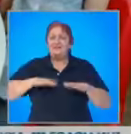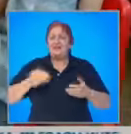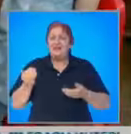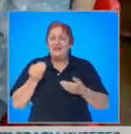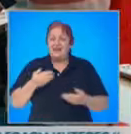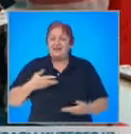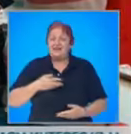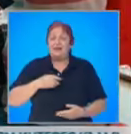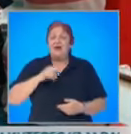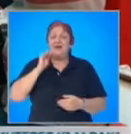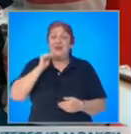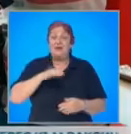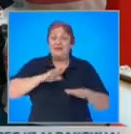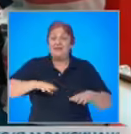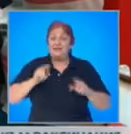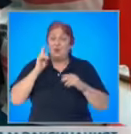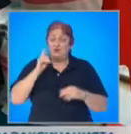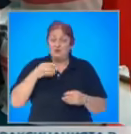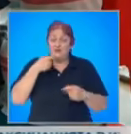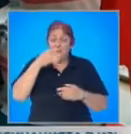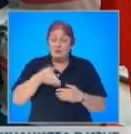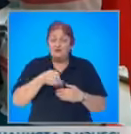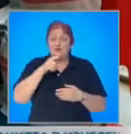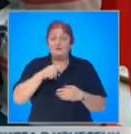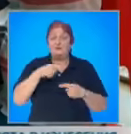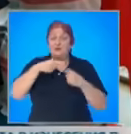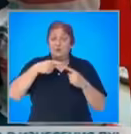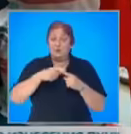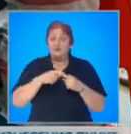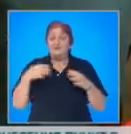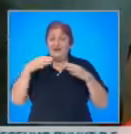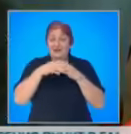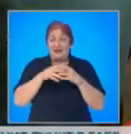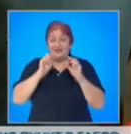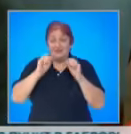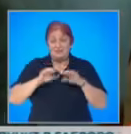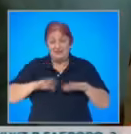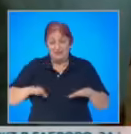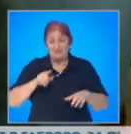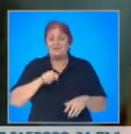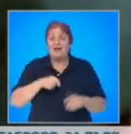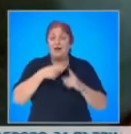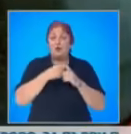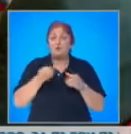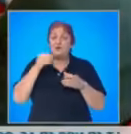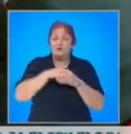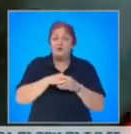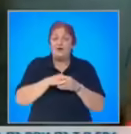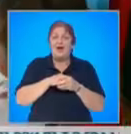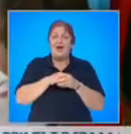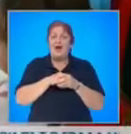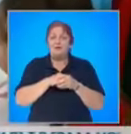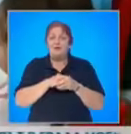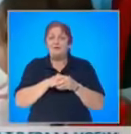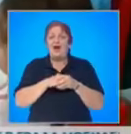стана детски учител, за да участвам в този процес на интеграция и възпитание на децата. Затова сега Кочо се включва в проекта Млади